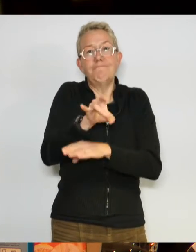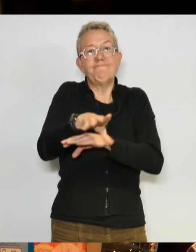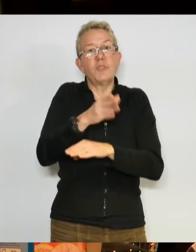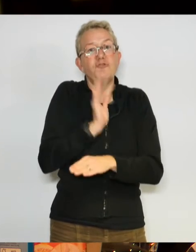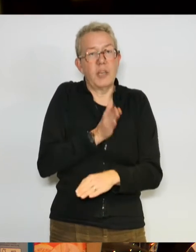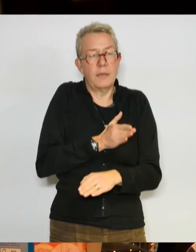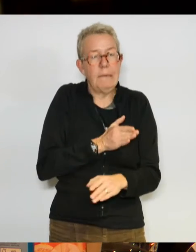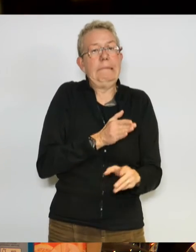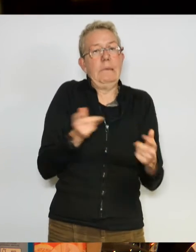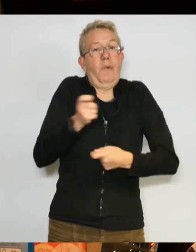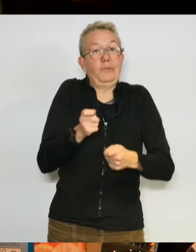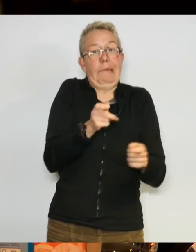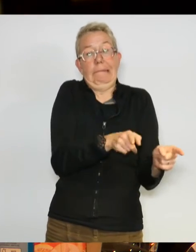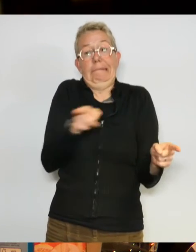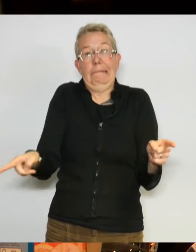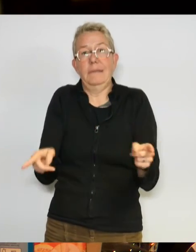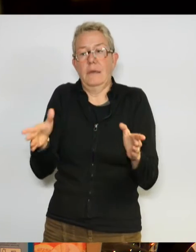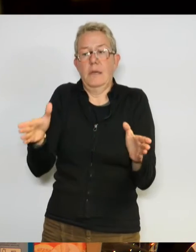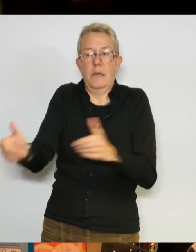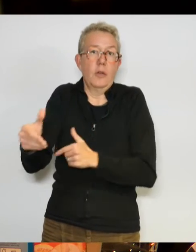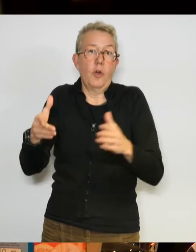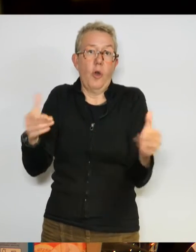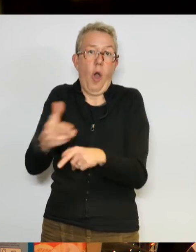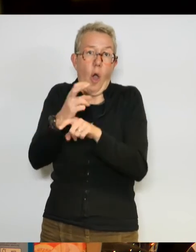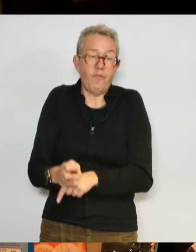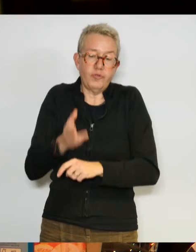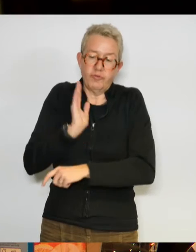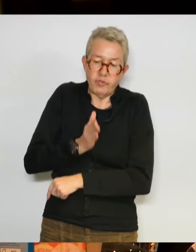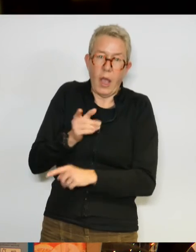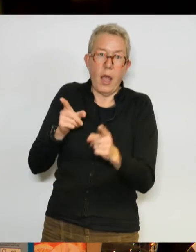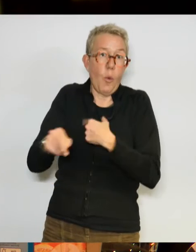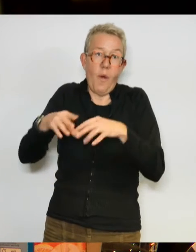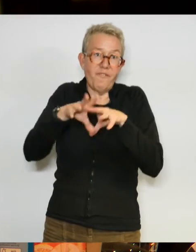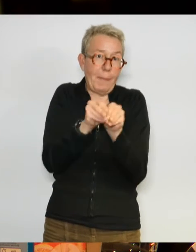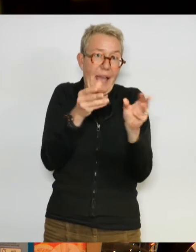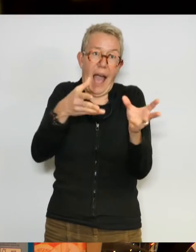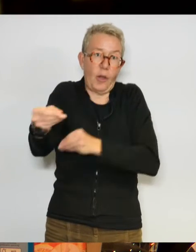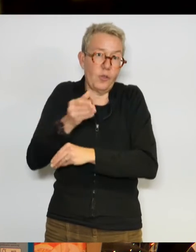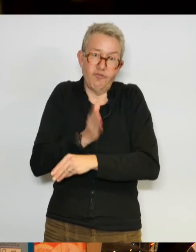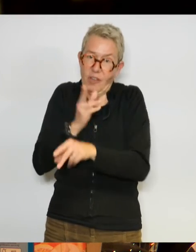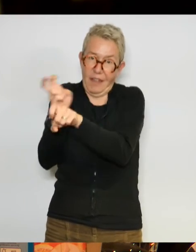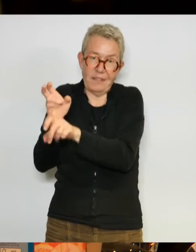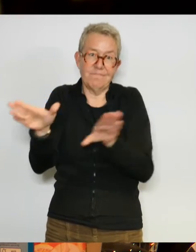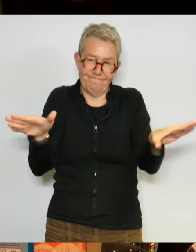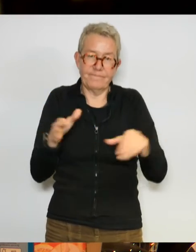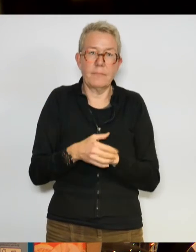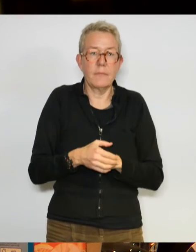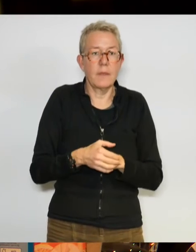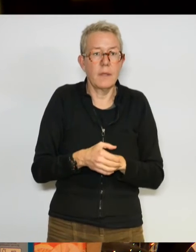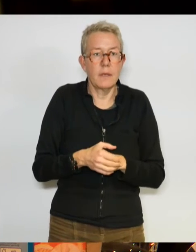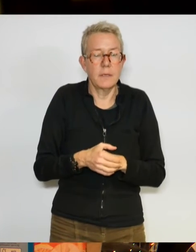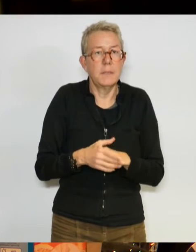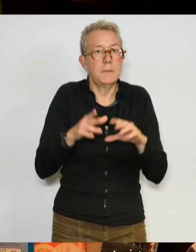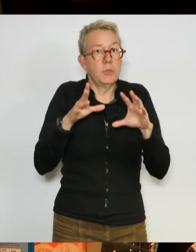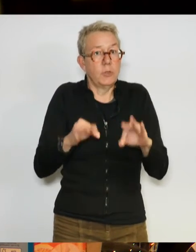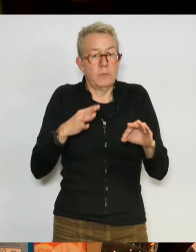accueillis temporairement jusqu'à la fin de la crise par des refuges, des haltes canines ou même des familles d'accueil dans d'excellentes conditions. Enfin, en lien avec